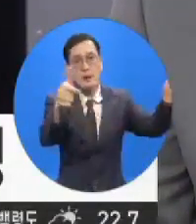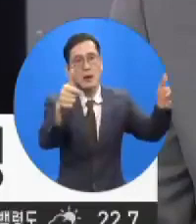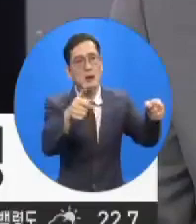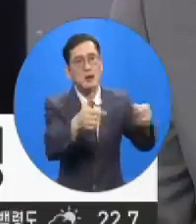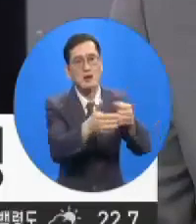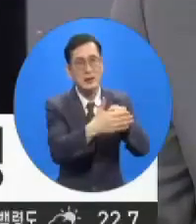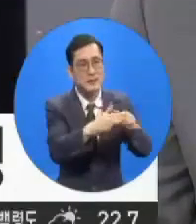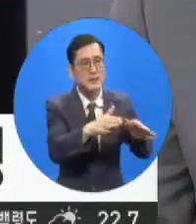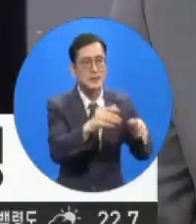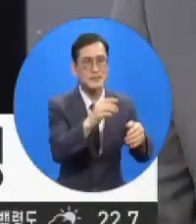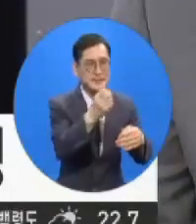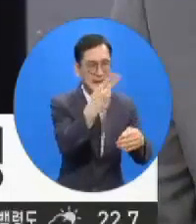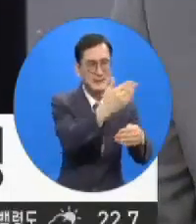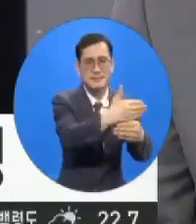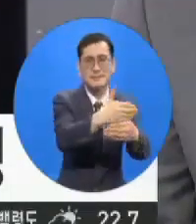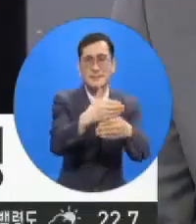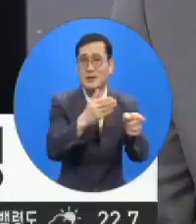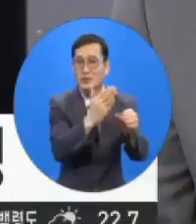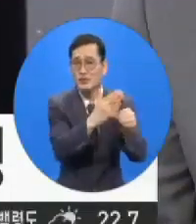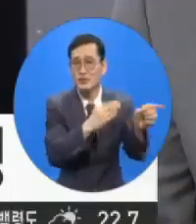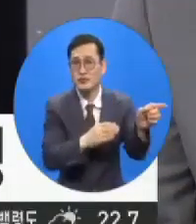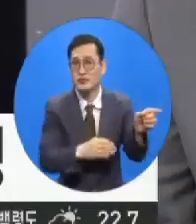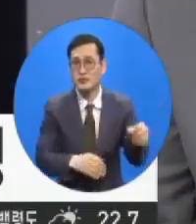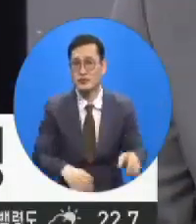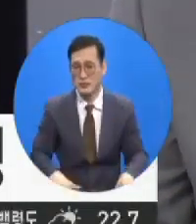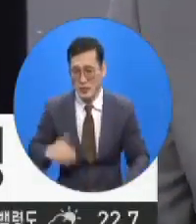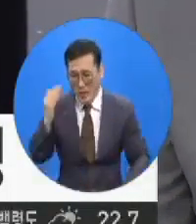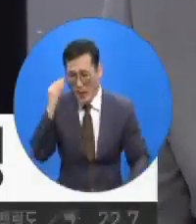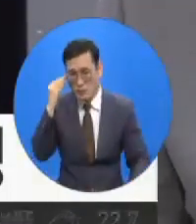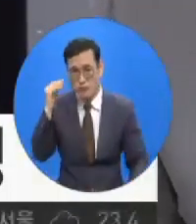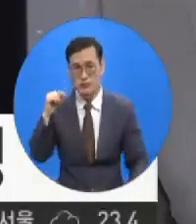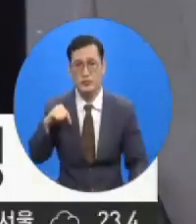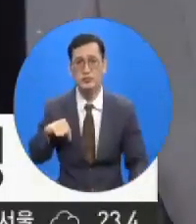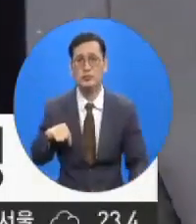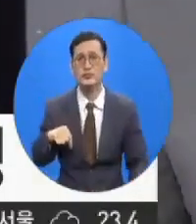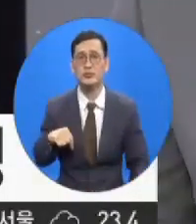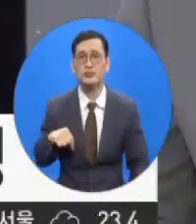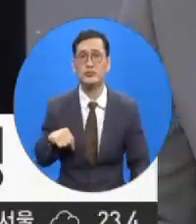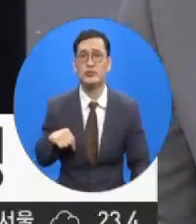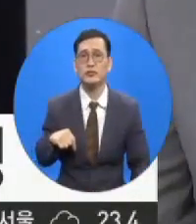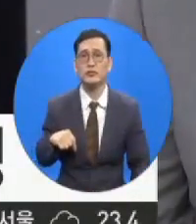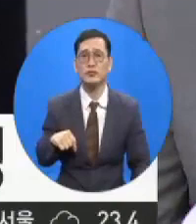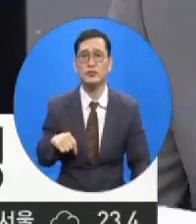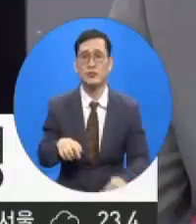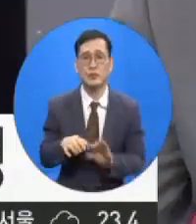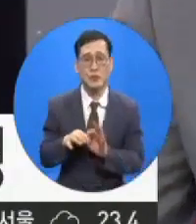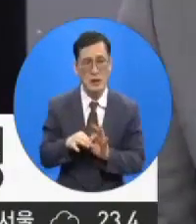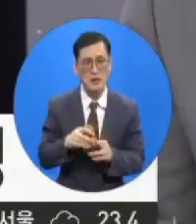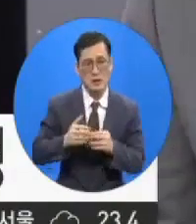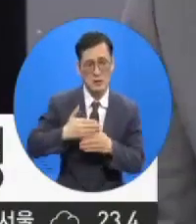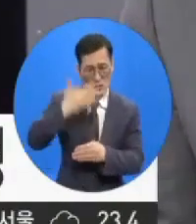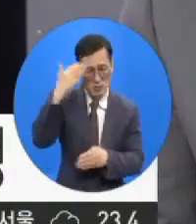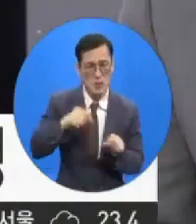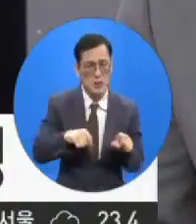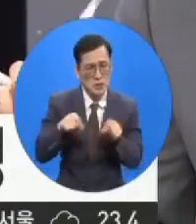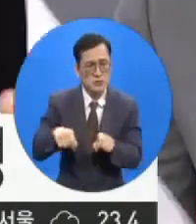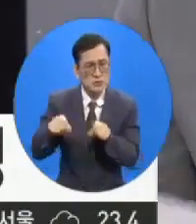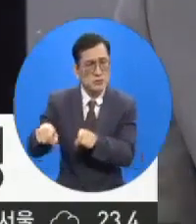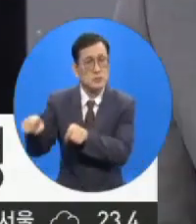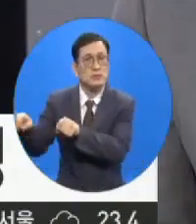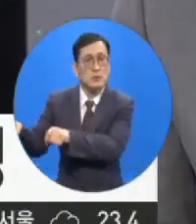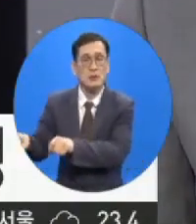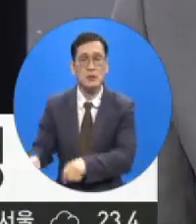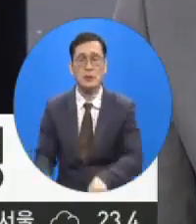거듭 충분한 거리 두기를 통해서 이번 주말만을 계속 강조하고 있는 지가 꽤 오랜 시간이 지났잖아요. 예. 그런